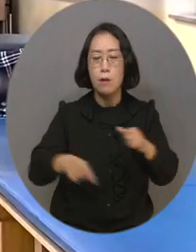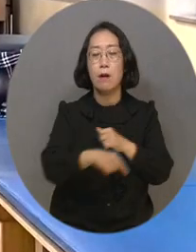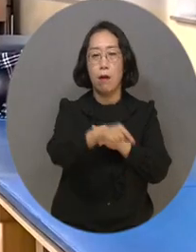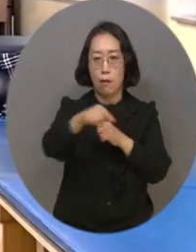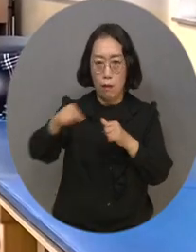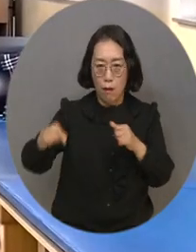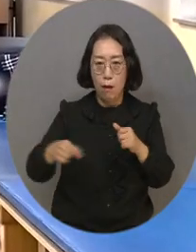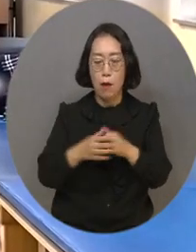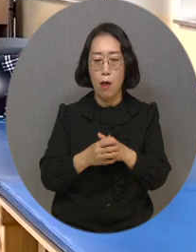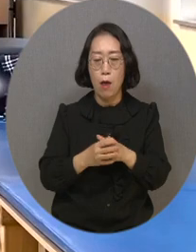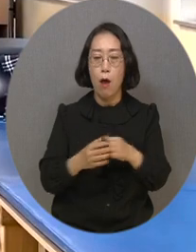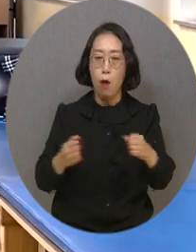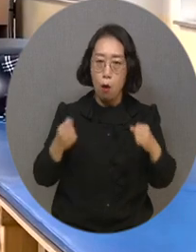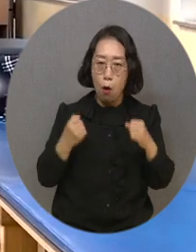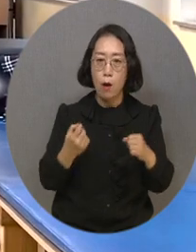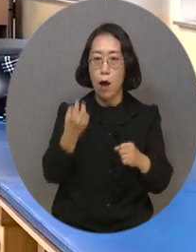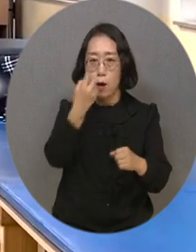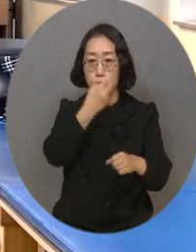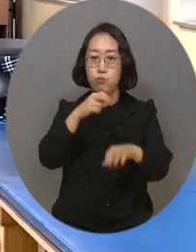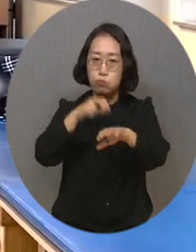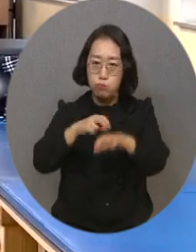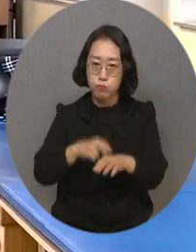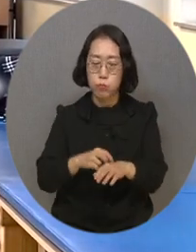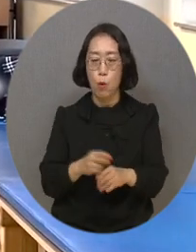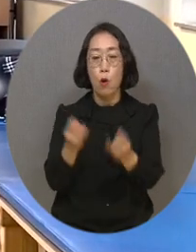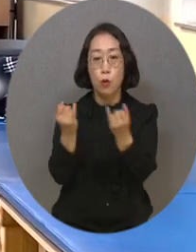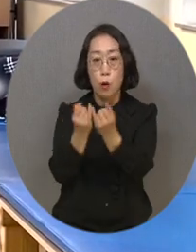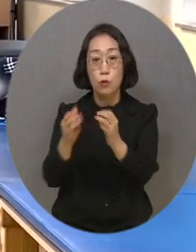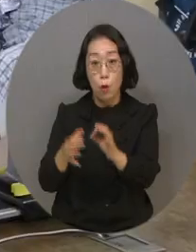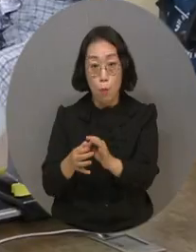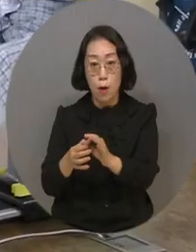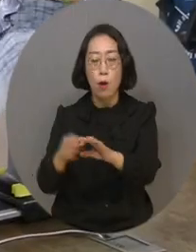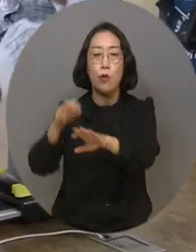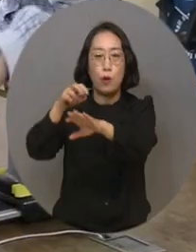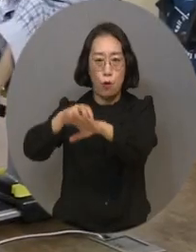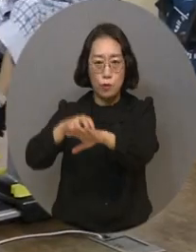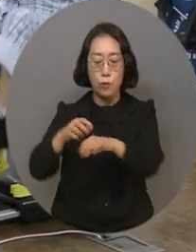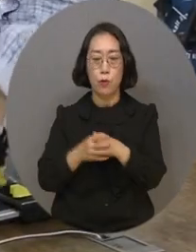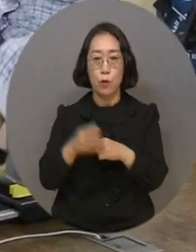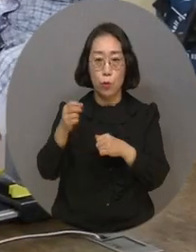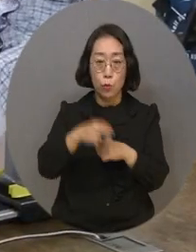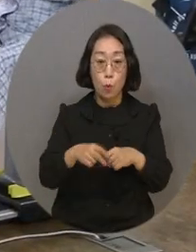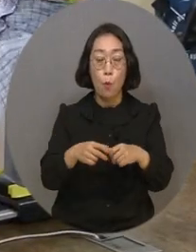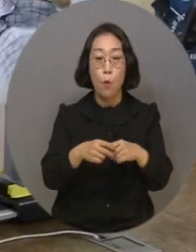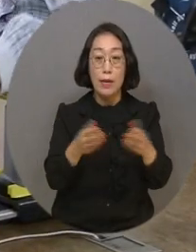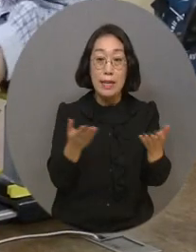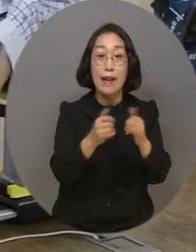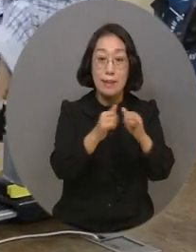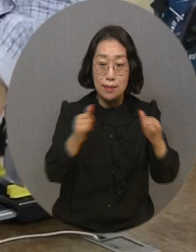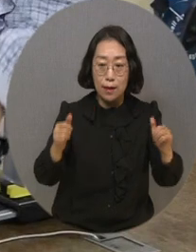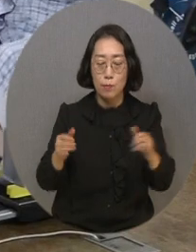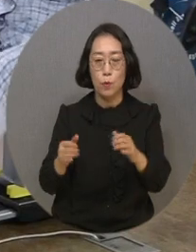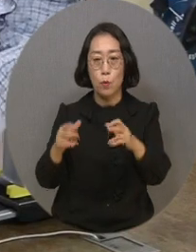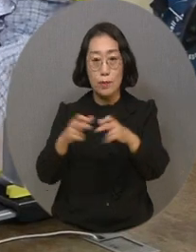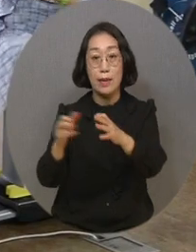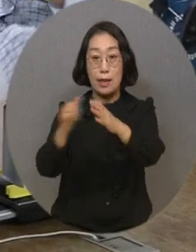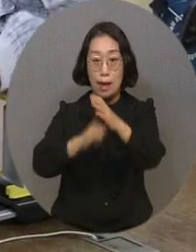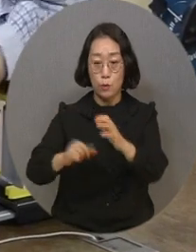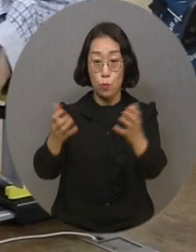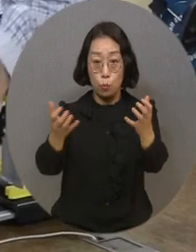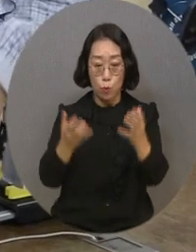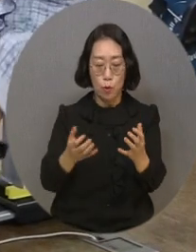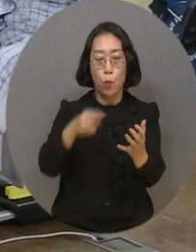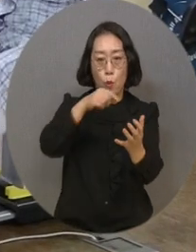장애인 건강보건관리사업, 여성장애인 모성보건사업, 보건의료 인력 및 장애인 가족에 대한 교육을